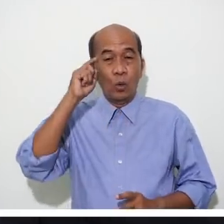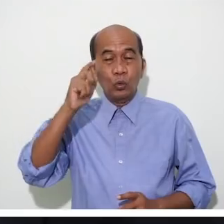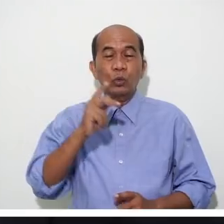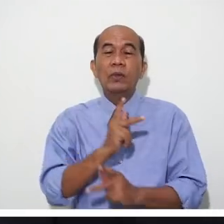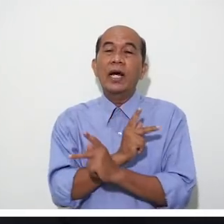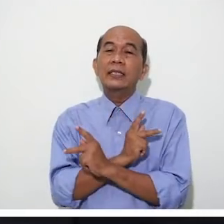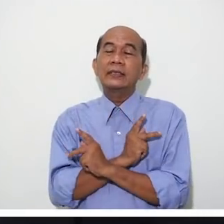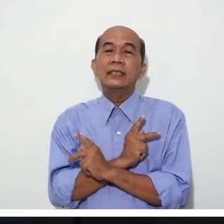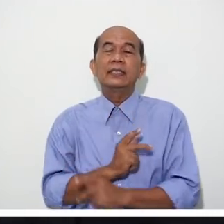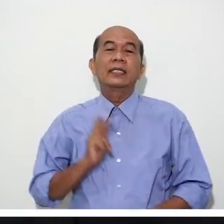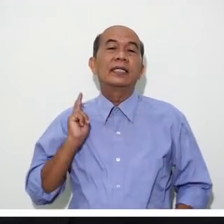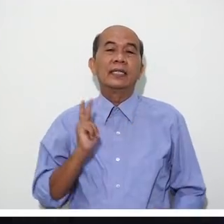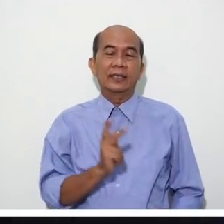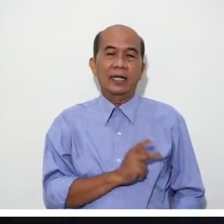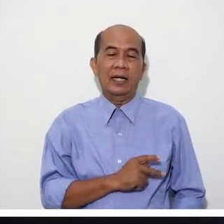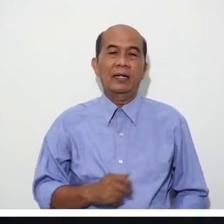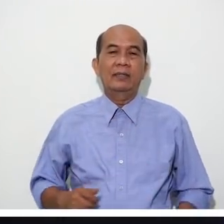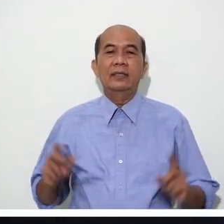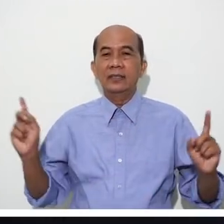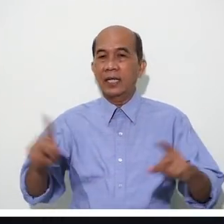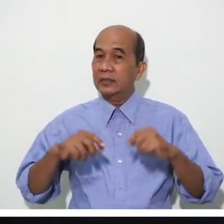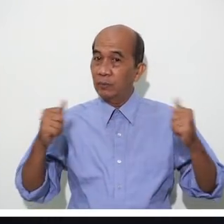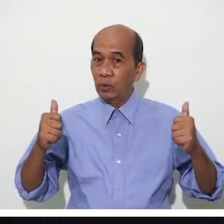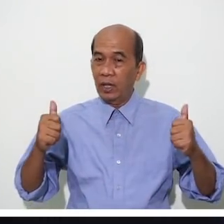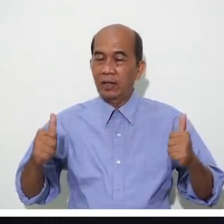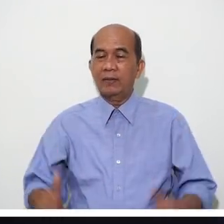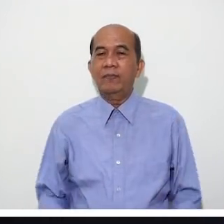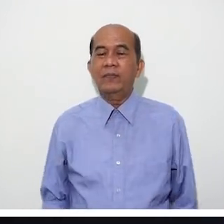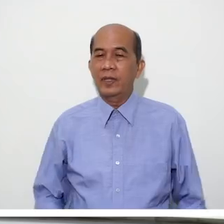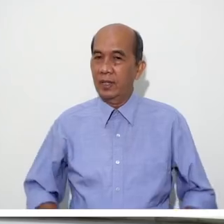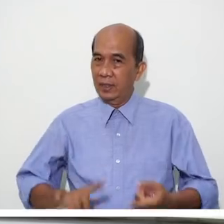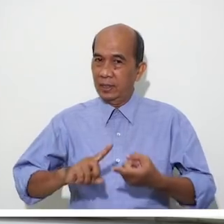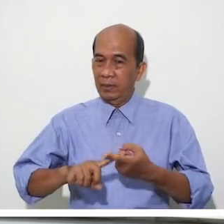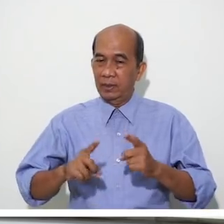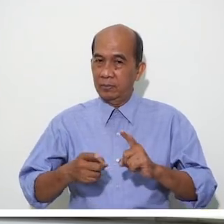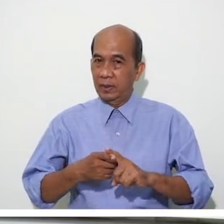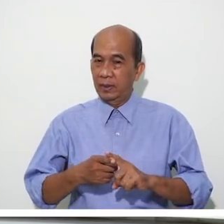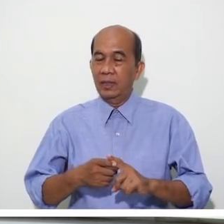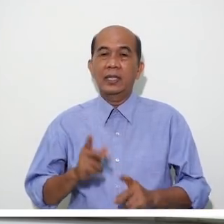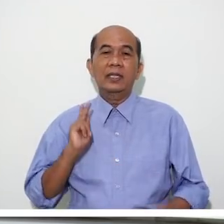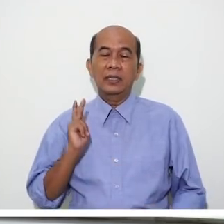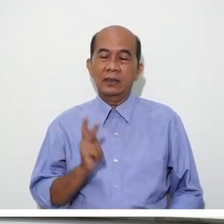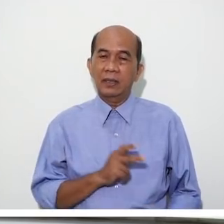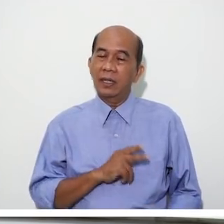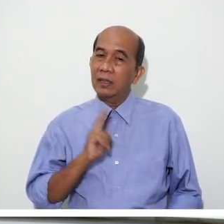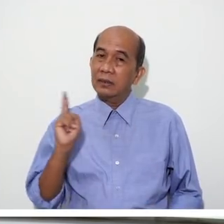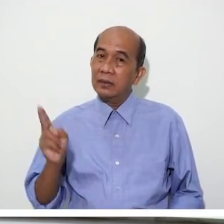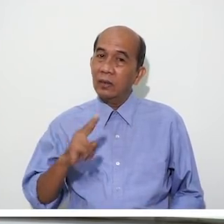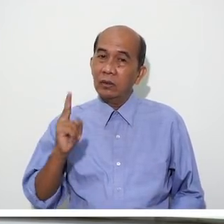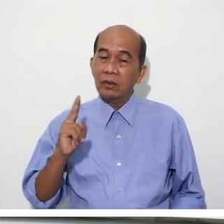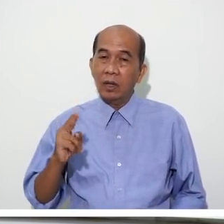tanpa syarat dan sempurna. Tapi teman-teman harus diakui kita seringkali